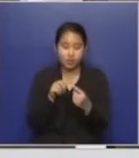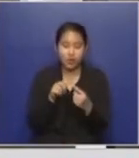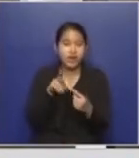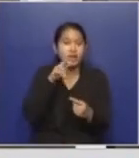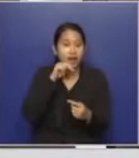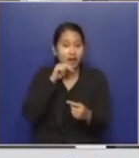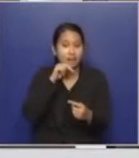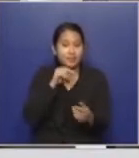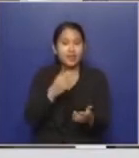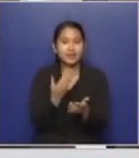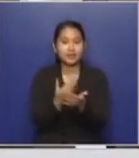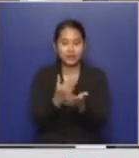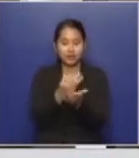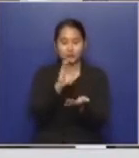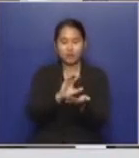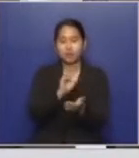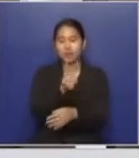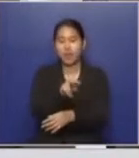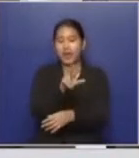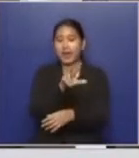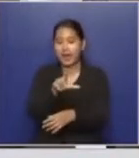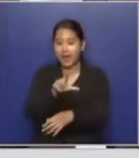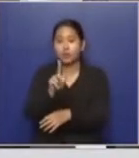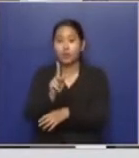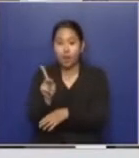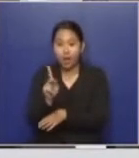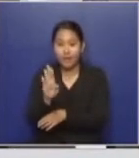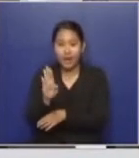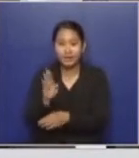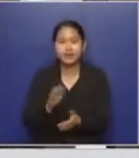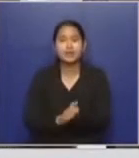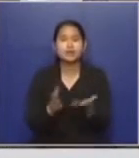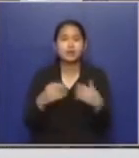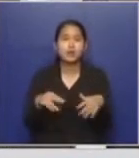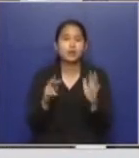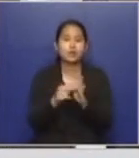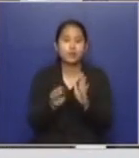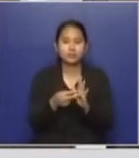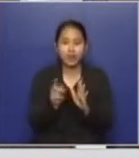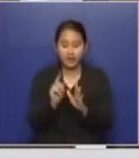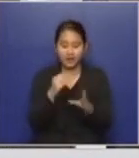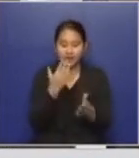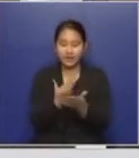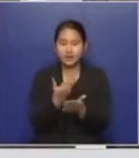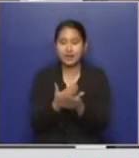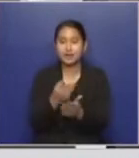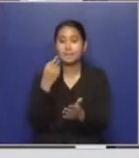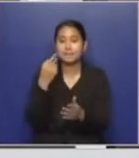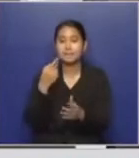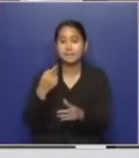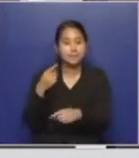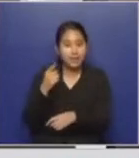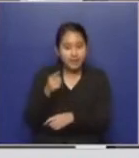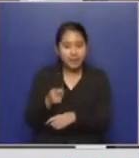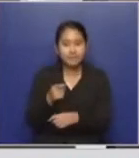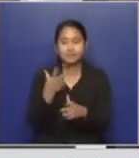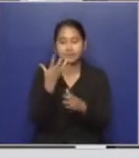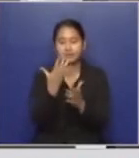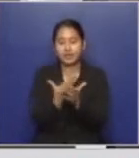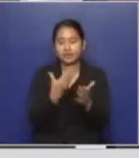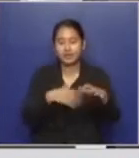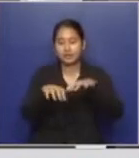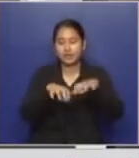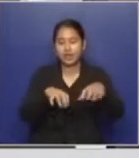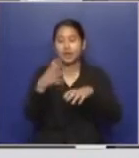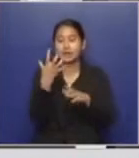ที่มีเม็ดเงินอยู่ 2,000 ล้านเศษแล้วเป็นงบรายจ่ายประจำ 1,100 ล้านเหลือเงินบริหารจัด